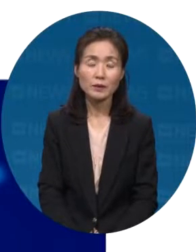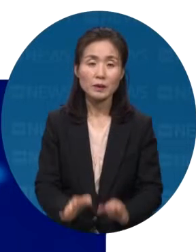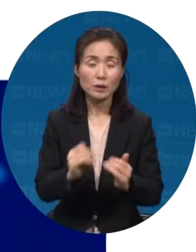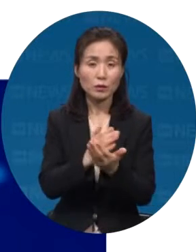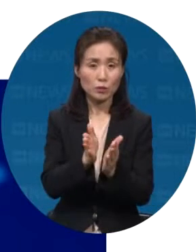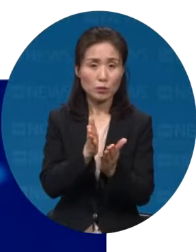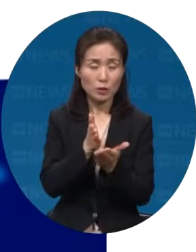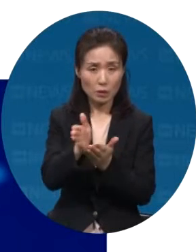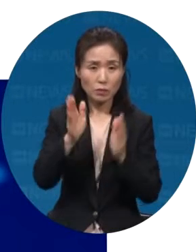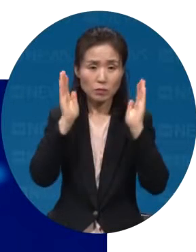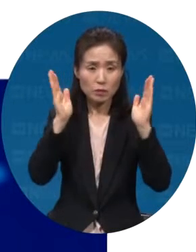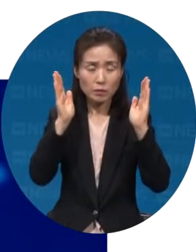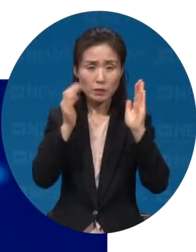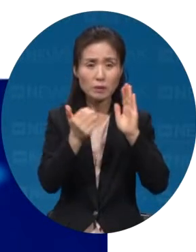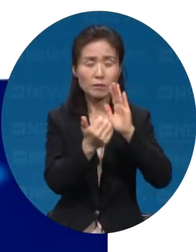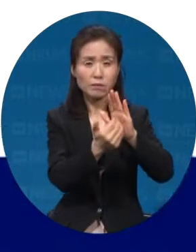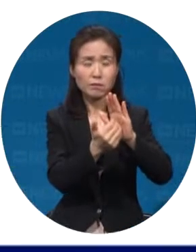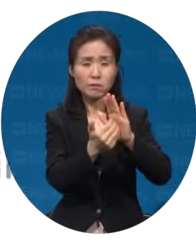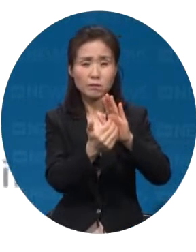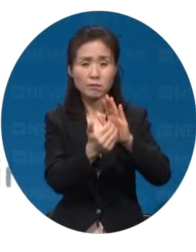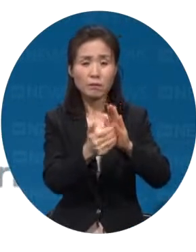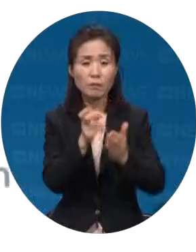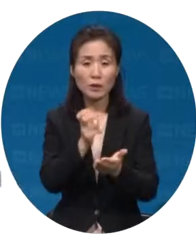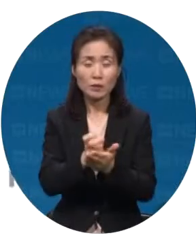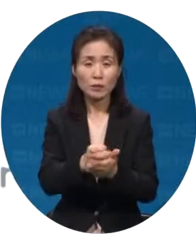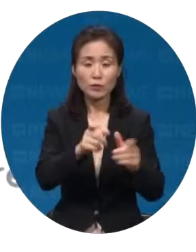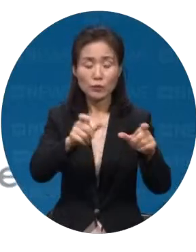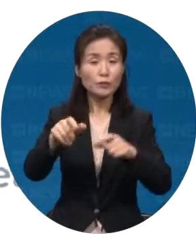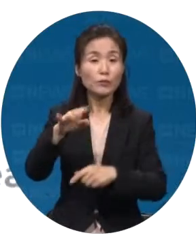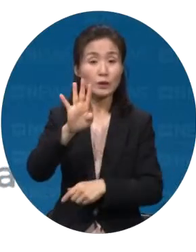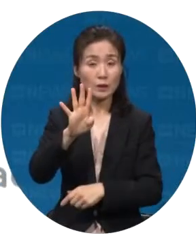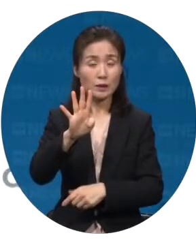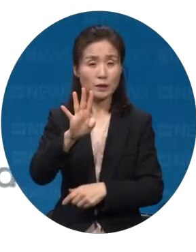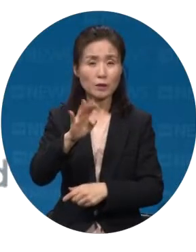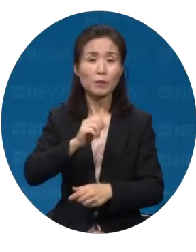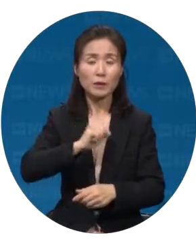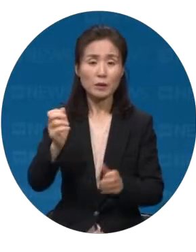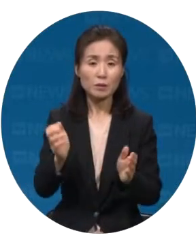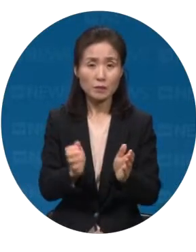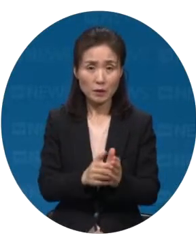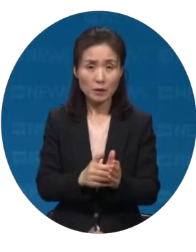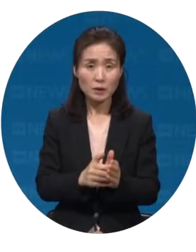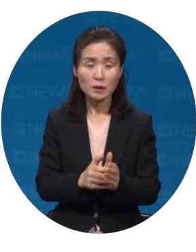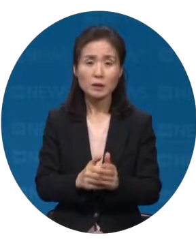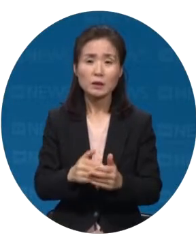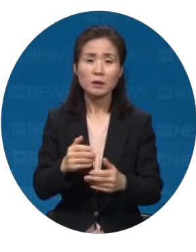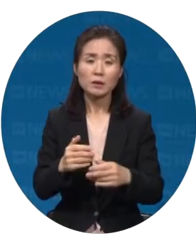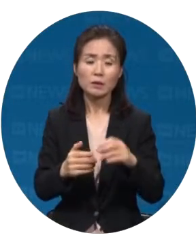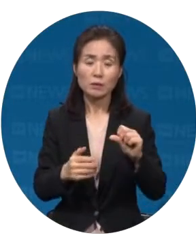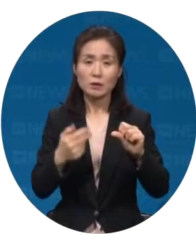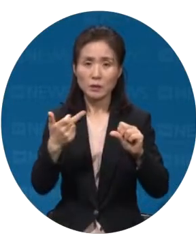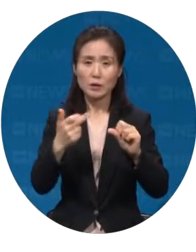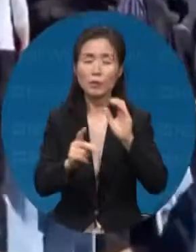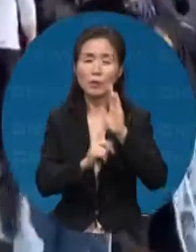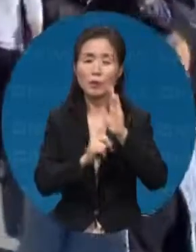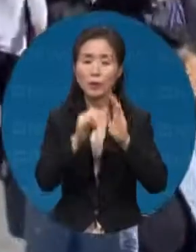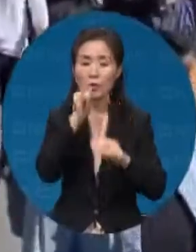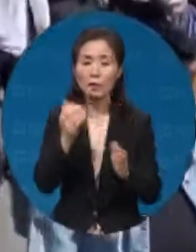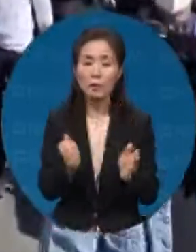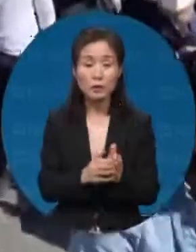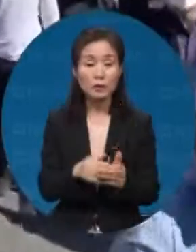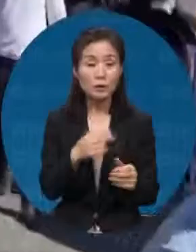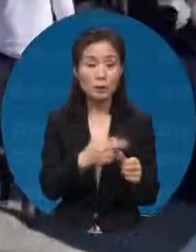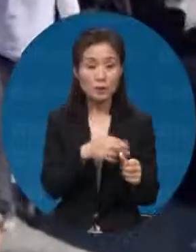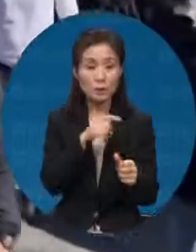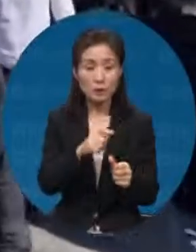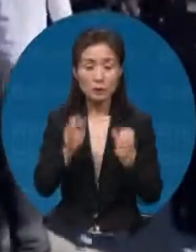인종학 수업을 막는 법안이 4개 주에서 통과됐다. 에듀케이션 위크가 지난 17일 보도한 기사인데요. 교사들이